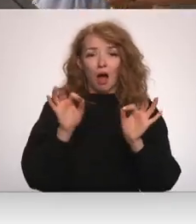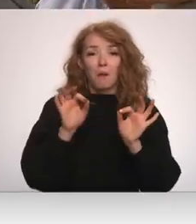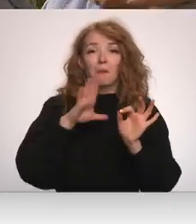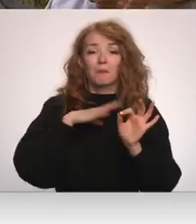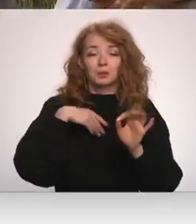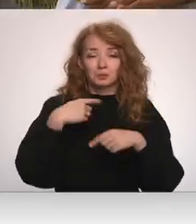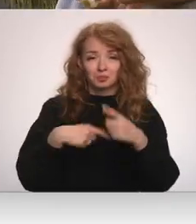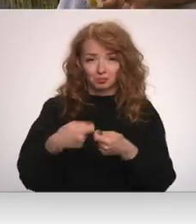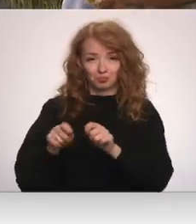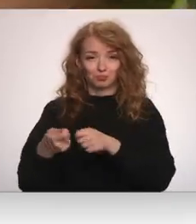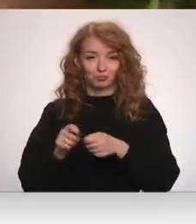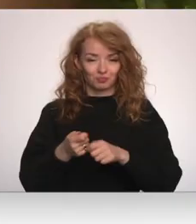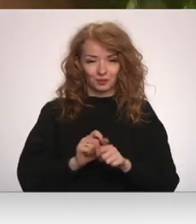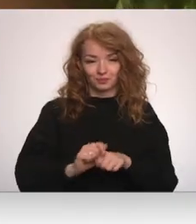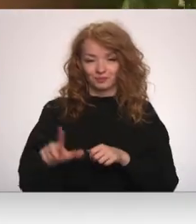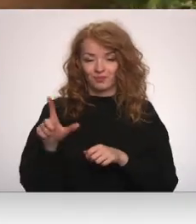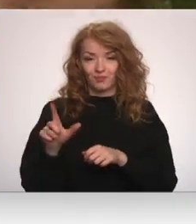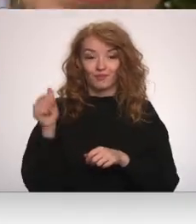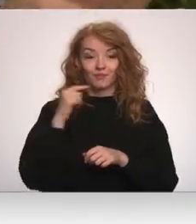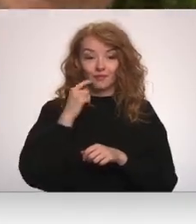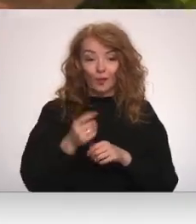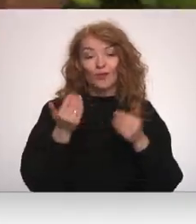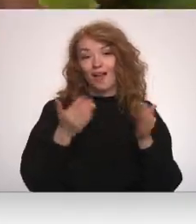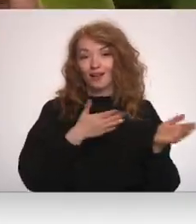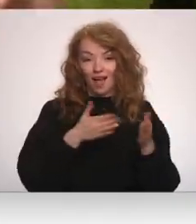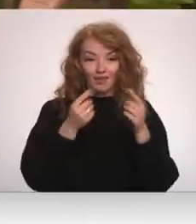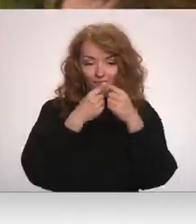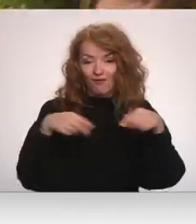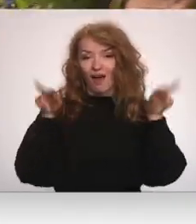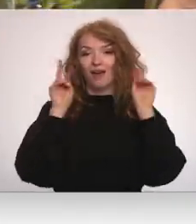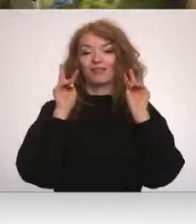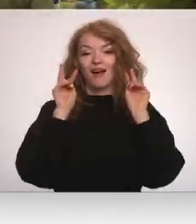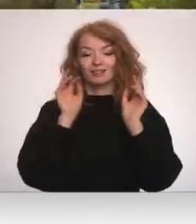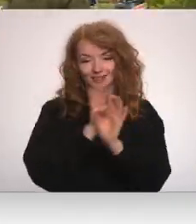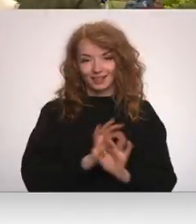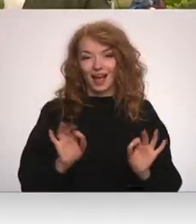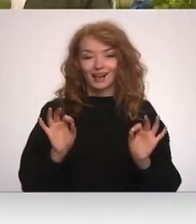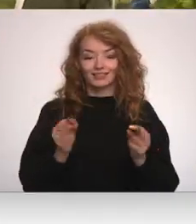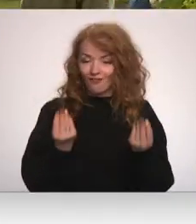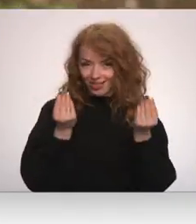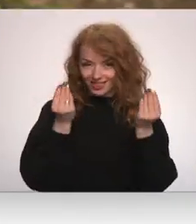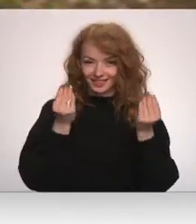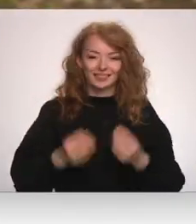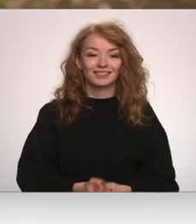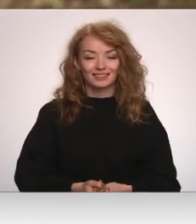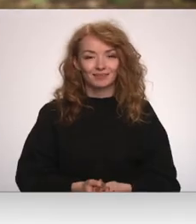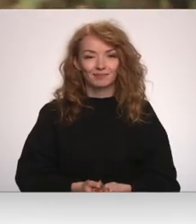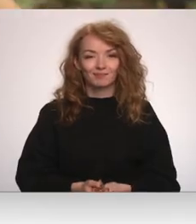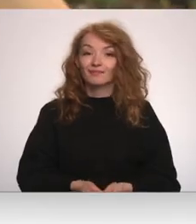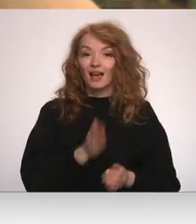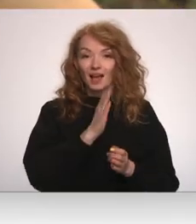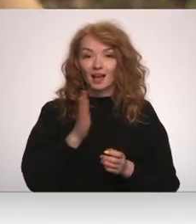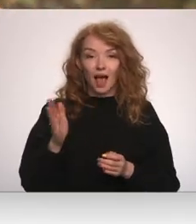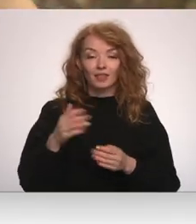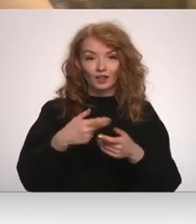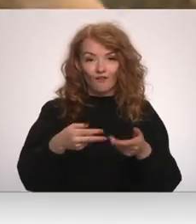process ievelk. Un liekam galvā, jā, un meitenei pirmo reizi vainags uzpīts. Nu, fantastisks! Katrs vainags